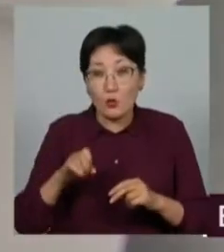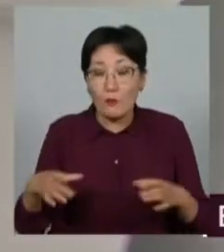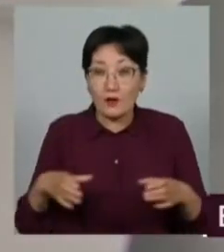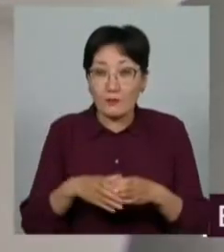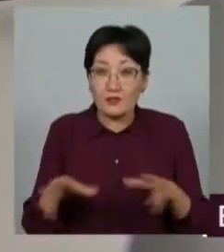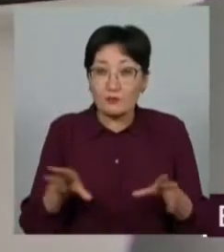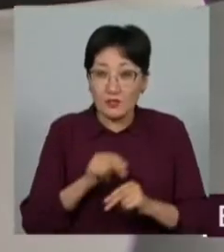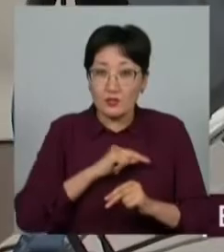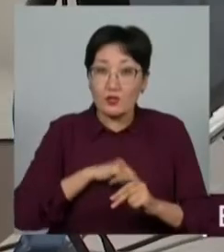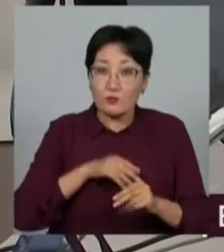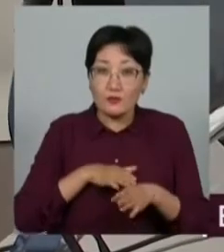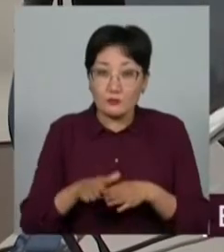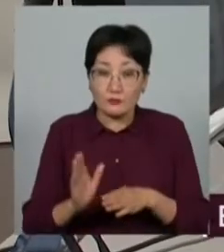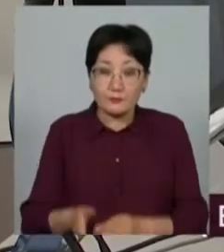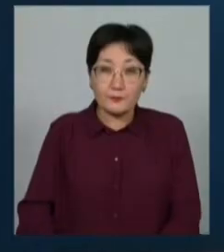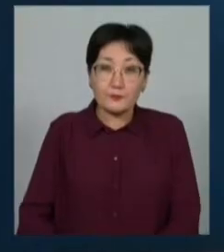жүзеге асты.